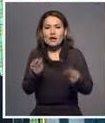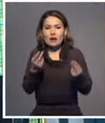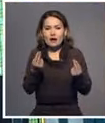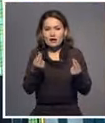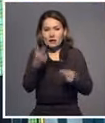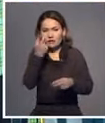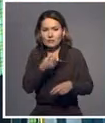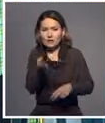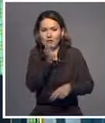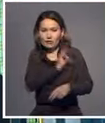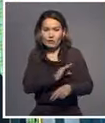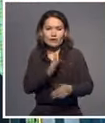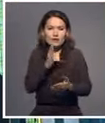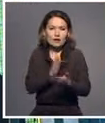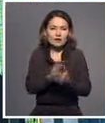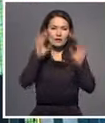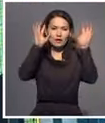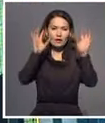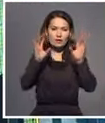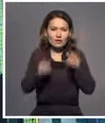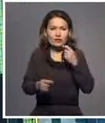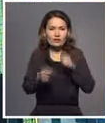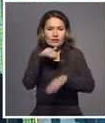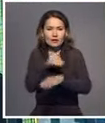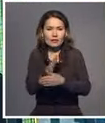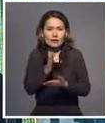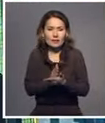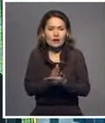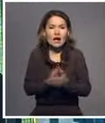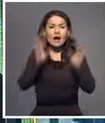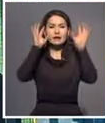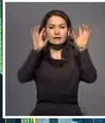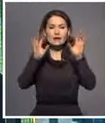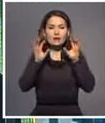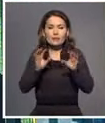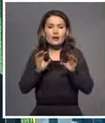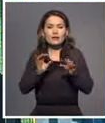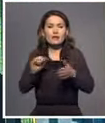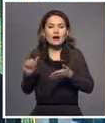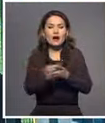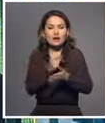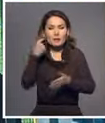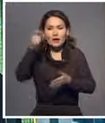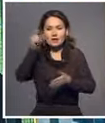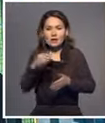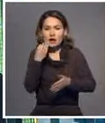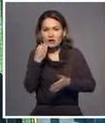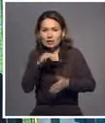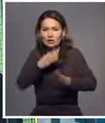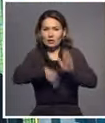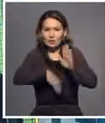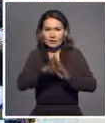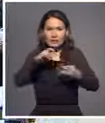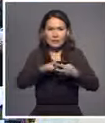туралы бүгін парламент сенатының жалпы отырысында әділет министрі мәлім етті. Депутаттар кейбір заңнамалық актілерге зияткерлік меншік